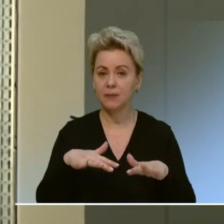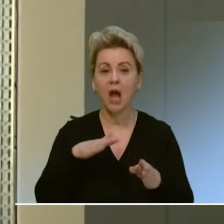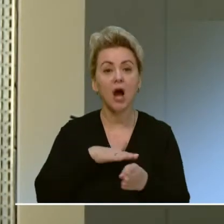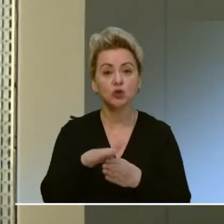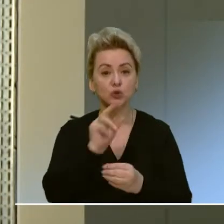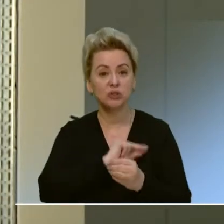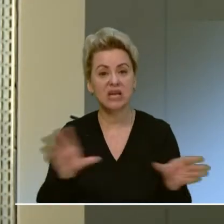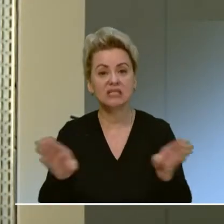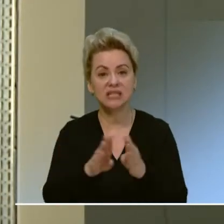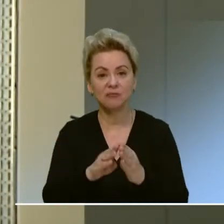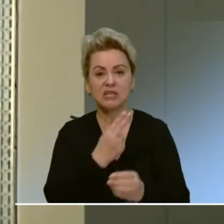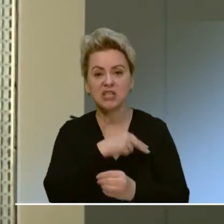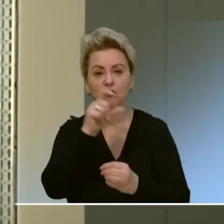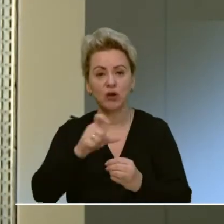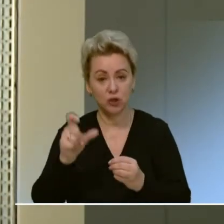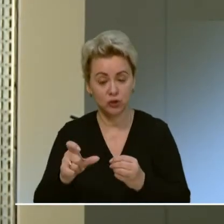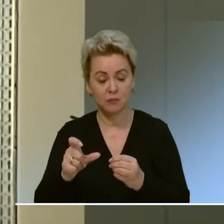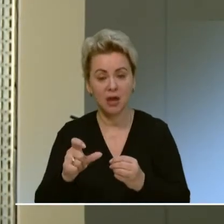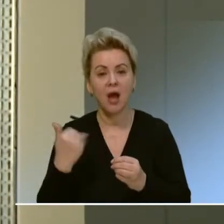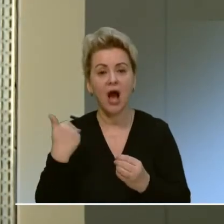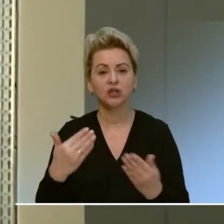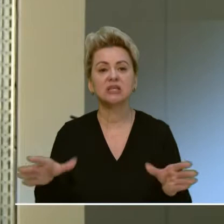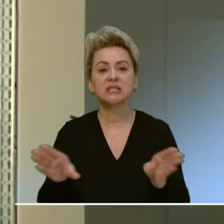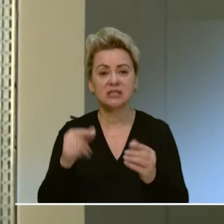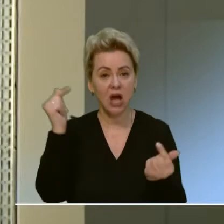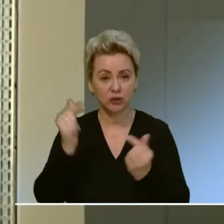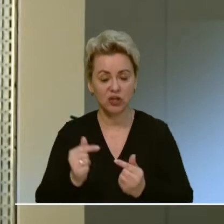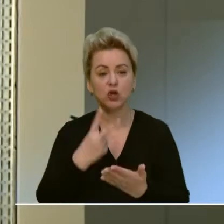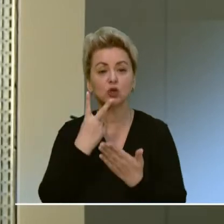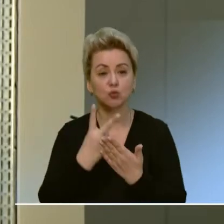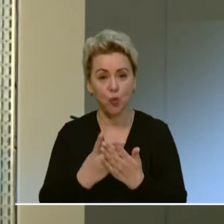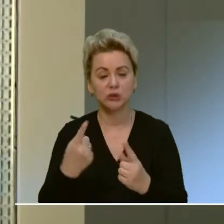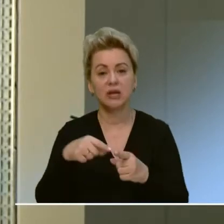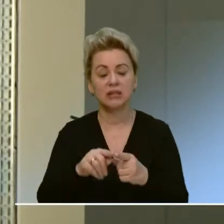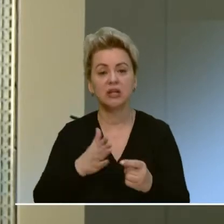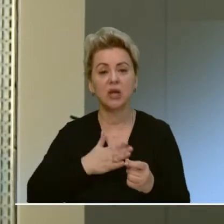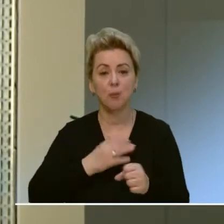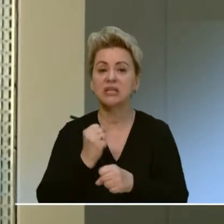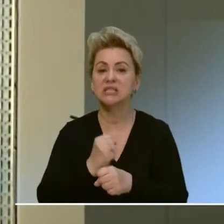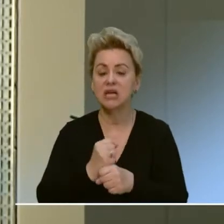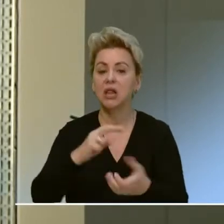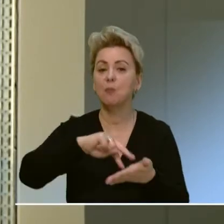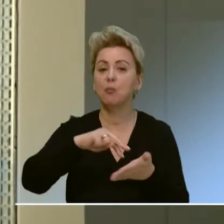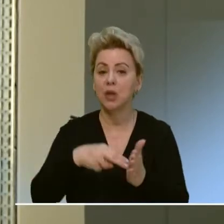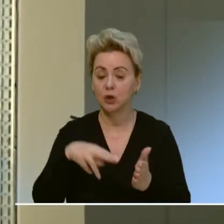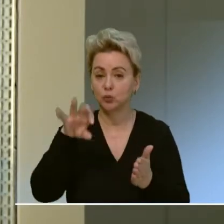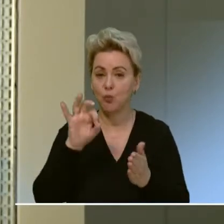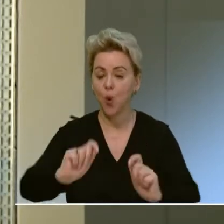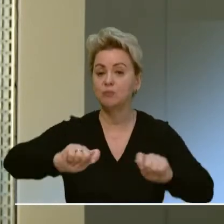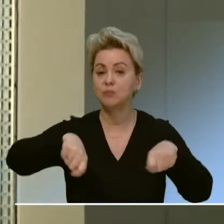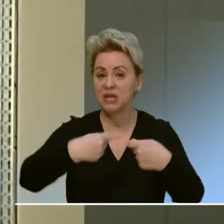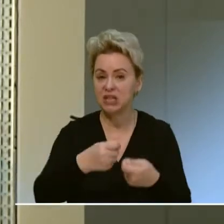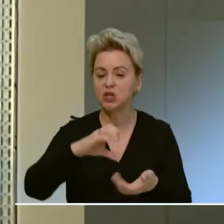осуществляем работу совместно с медиками. Медики, соответственно, смотрят это. Мы разработали план по